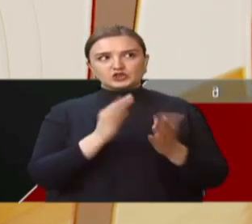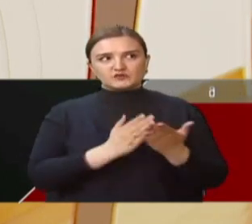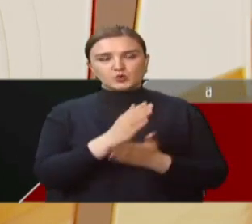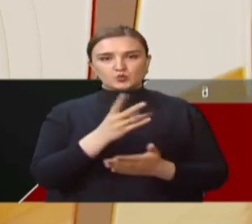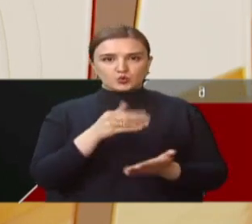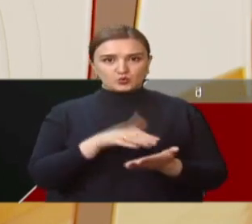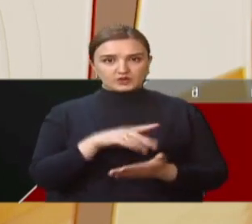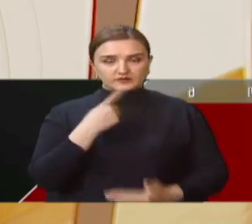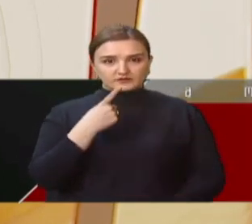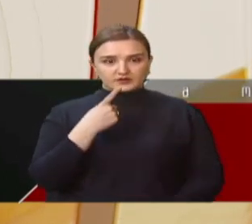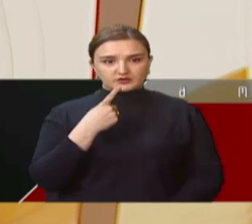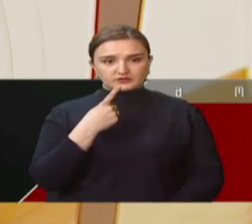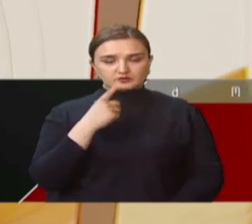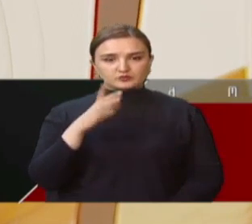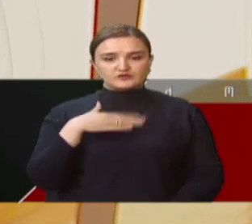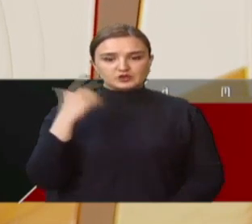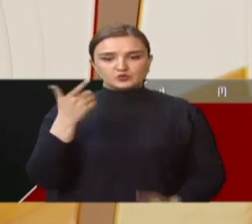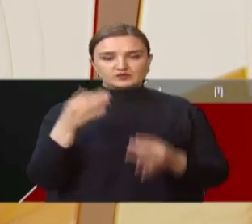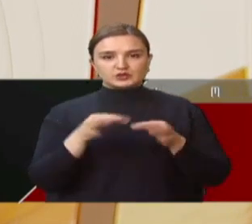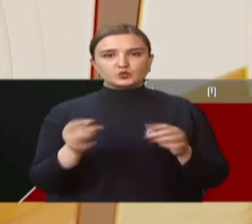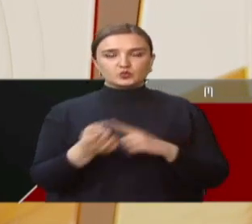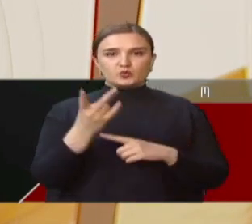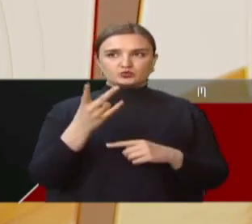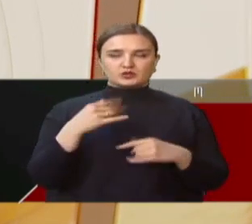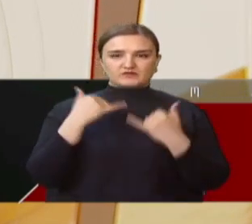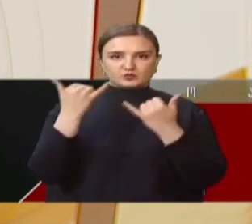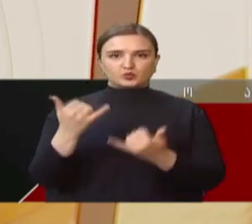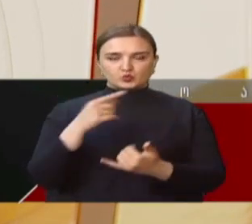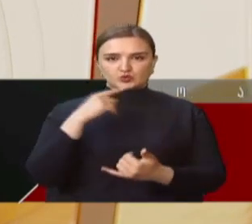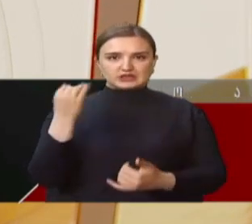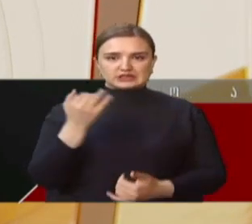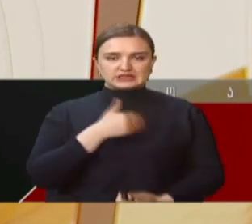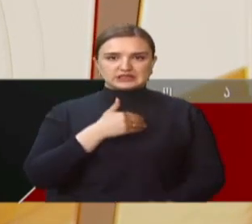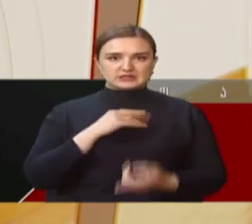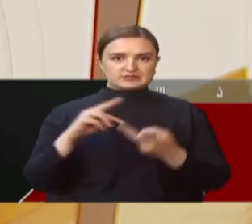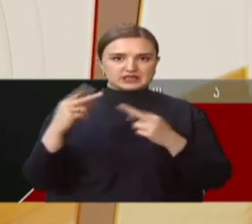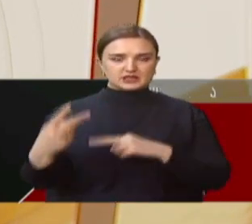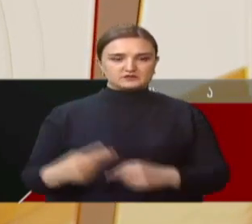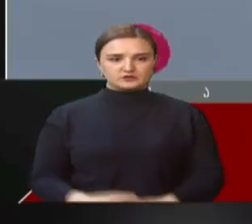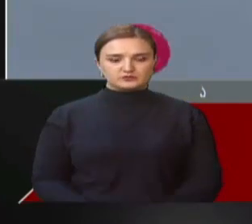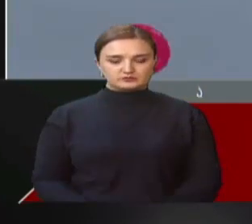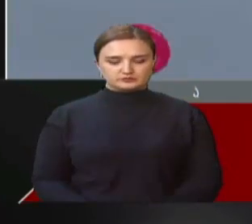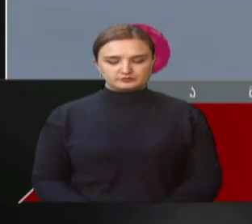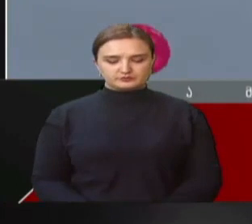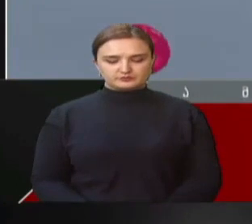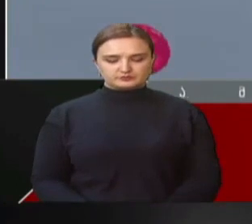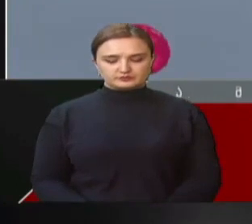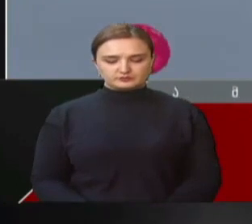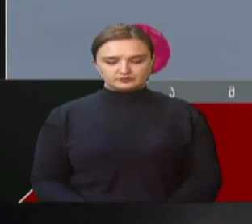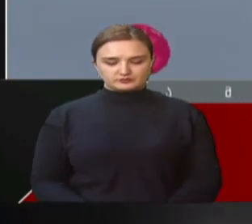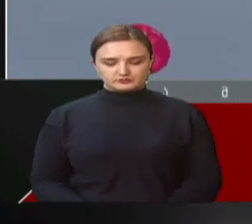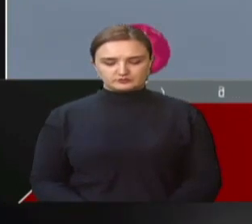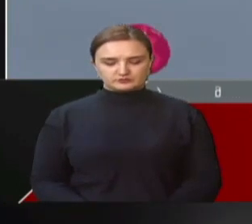უარი და უნდა ვთქვა უარი იმაზე რომ ჩვენი სუვერენიტეტი თურმე უნდა დავთმოთ რუსეთის ინტერესების არაცხა. აი ამას თავაზობთ. ბატონ პატა, თქვენი